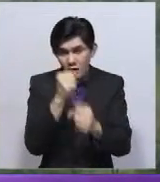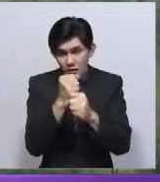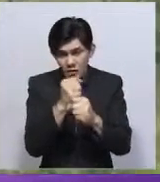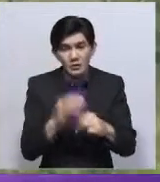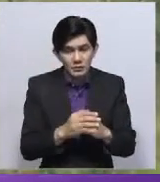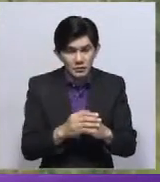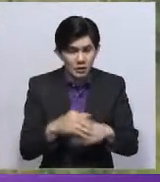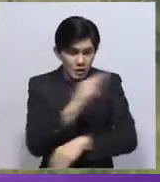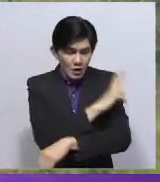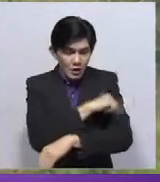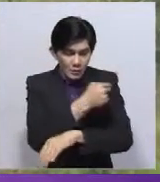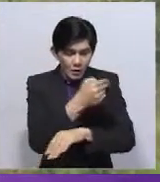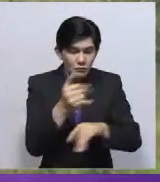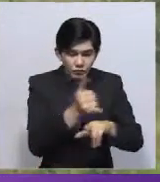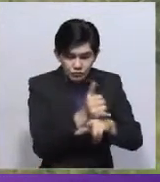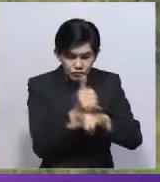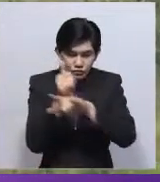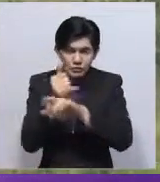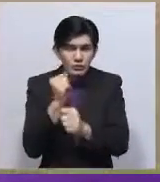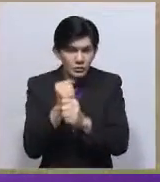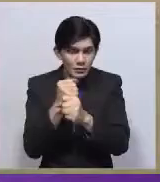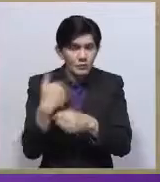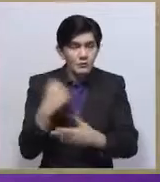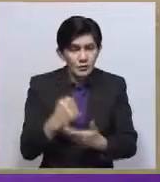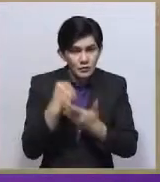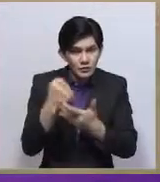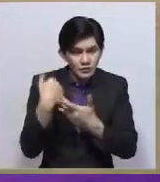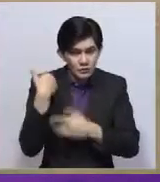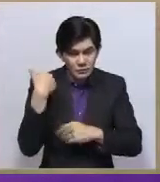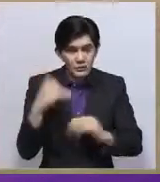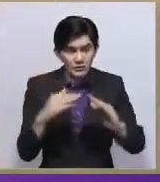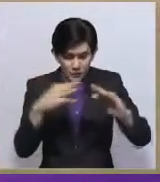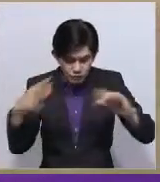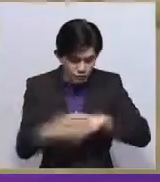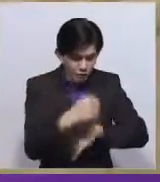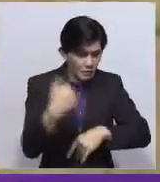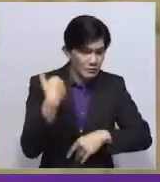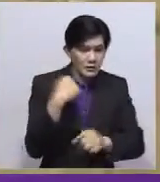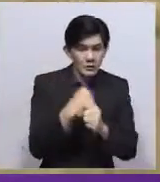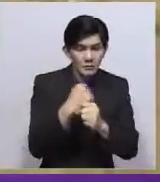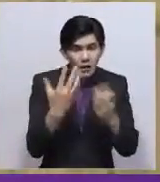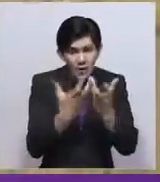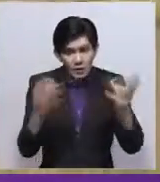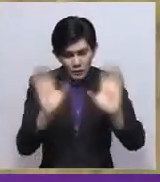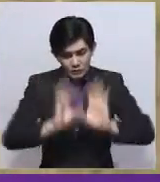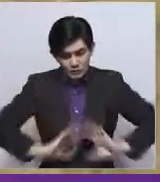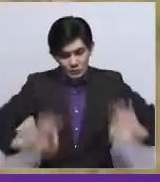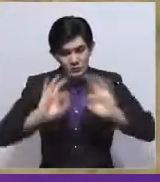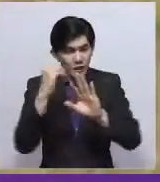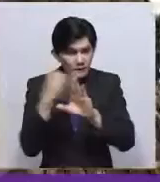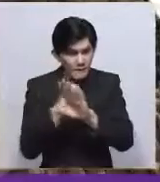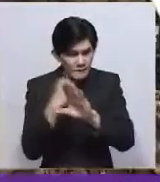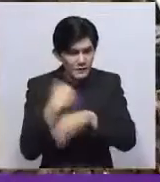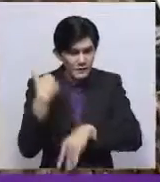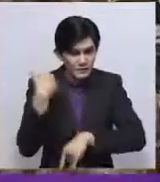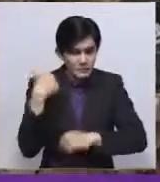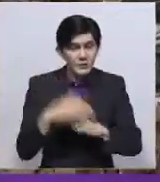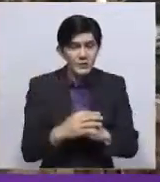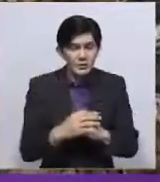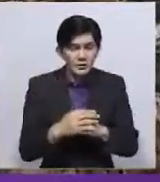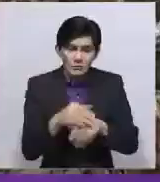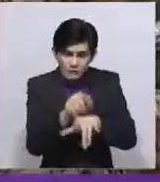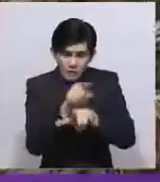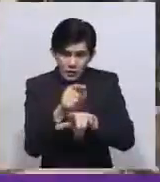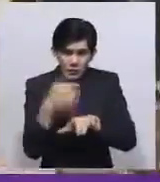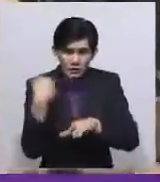การส่งกลับสายแพทย์ทางอากาศและการเข้ายึดที่หมายค่ะ โดยมียุทโธปกรณ์ที่สำคัญที่เข้าร่วมการฝึกนะคะไม่ว่าจะเป็นร